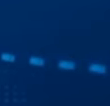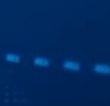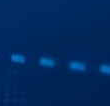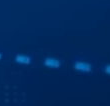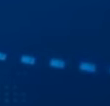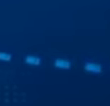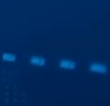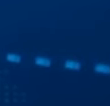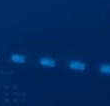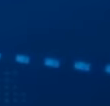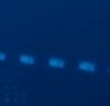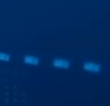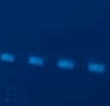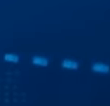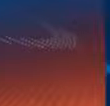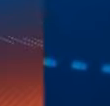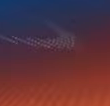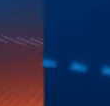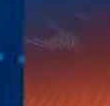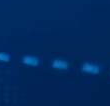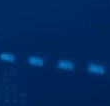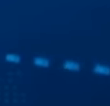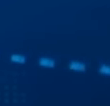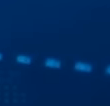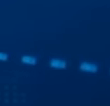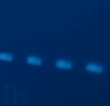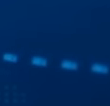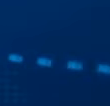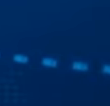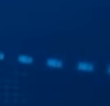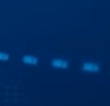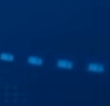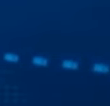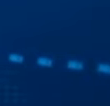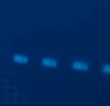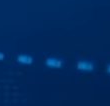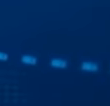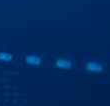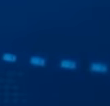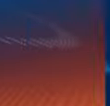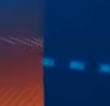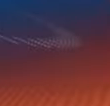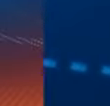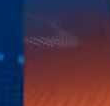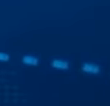АКШ доллары 369 теңге 35 тиын. Евро 421 теңге 47 тиын.